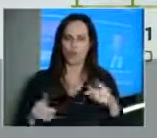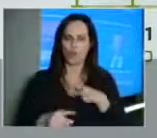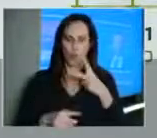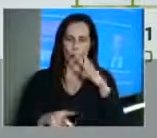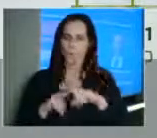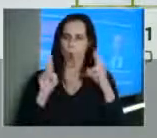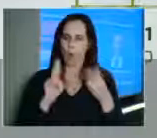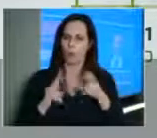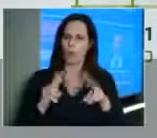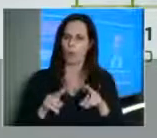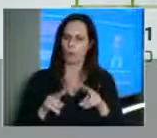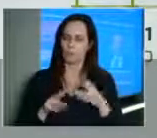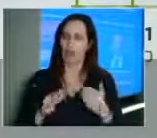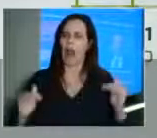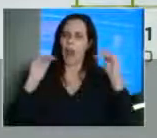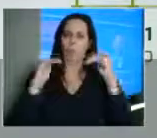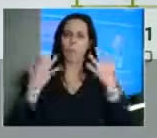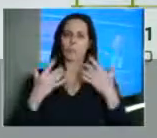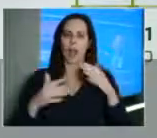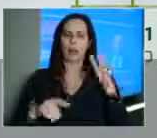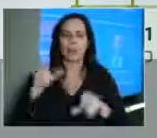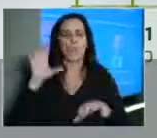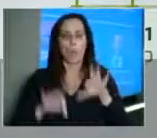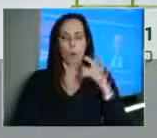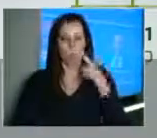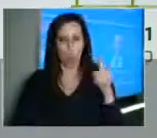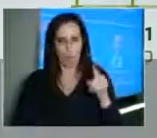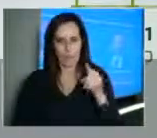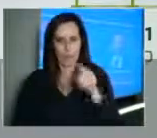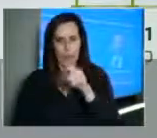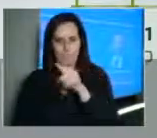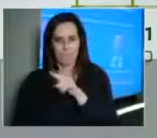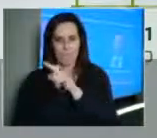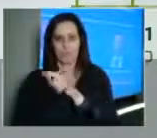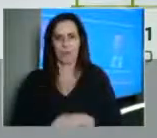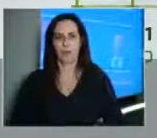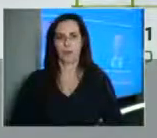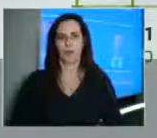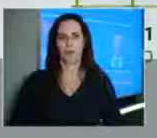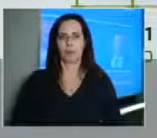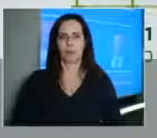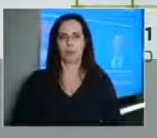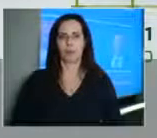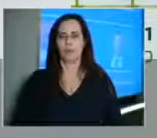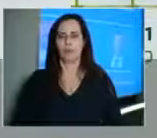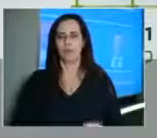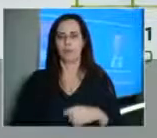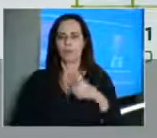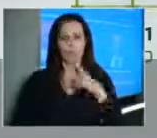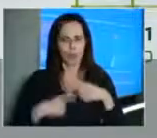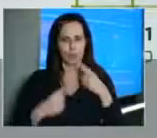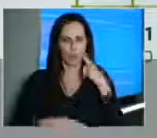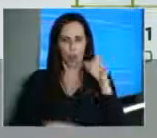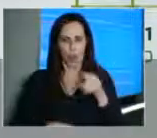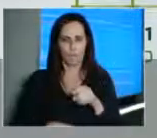רואים בעולם, שיכולות לשמש להעלאת שיעור ההצבעה. אז בואו נראה, קודם כל אנחנו רואים פה את שיעור ההצבעה בישראל במהלך השנים,